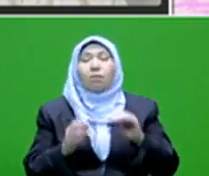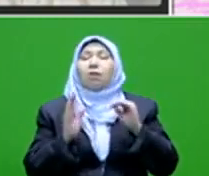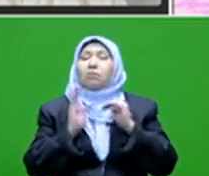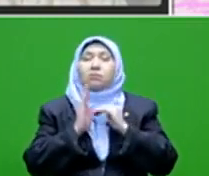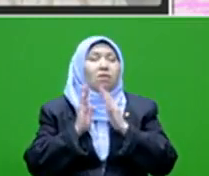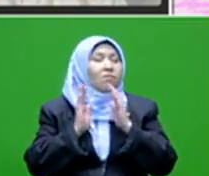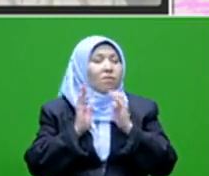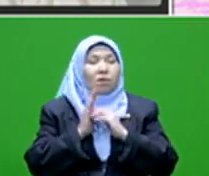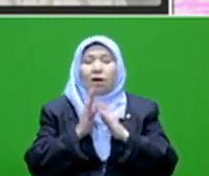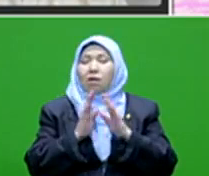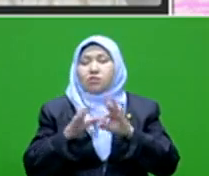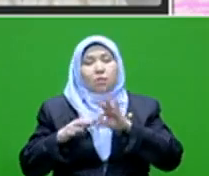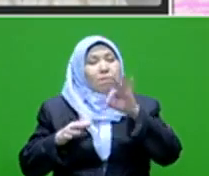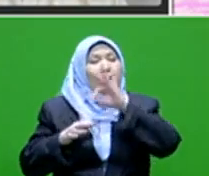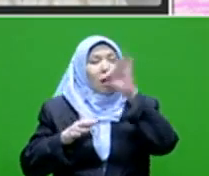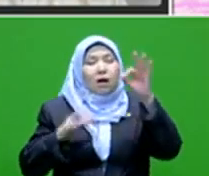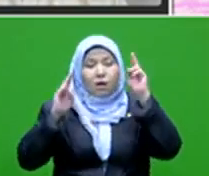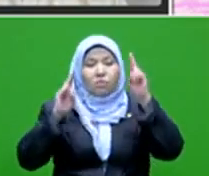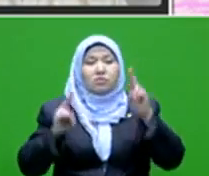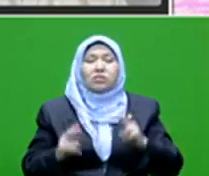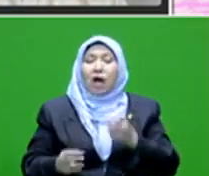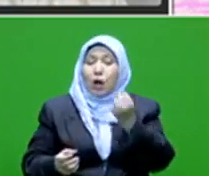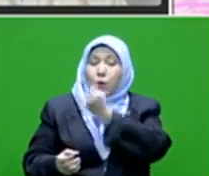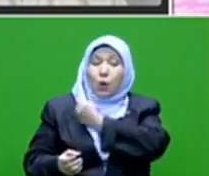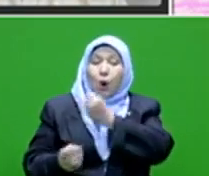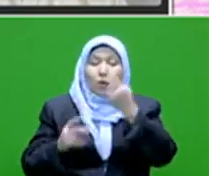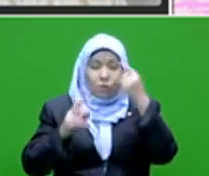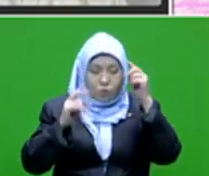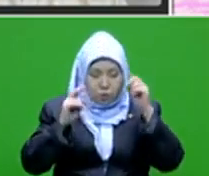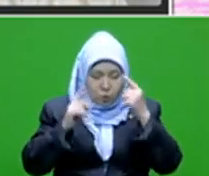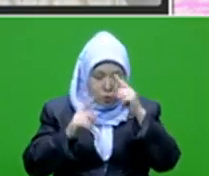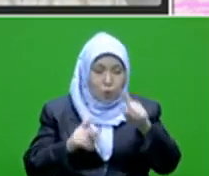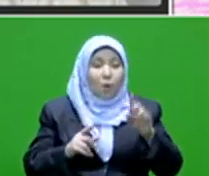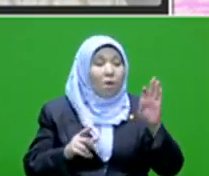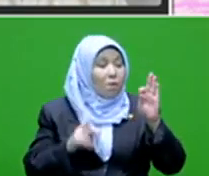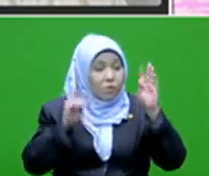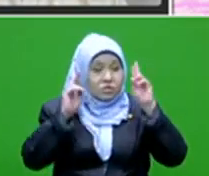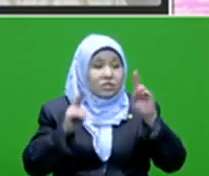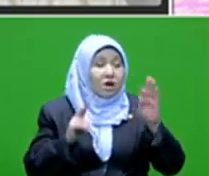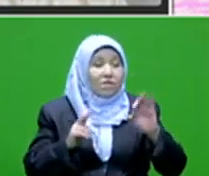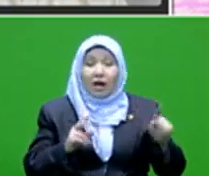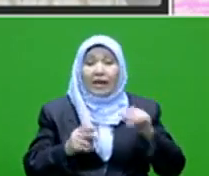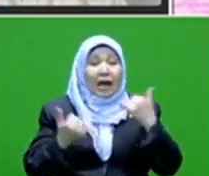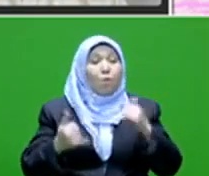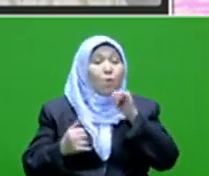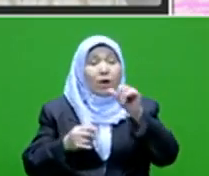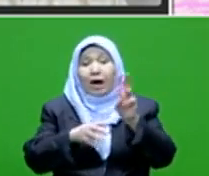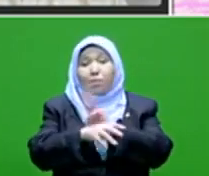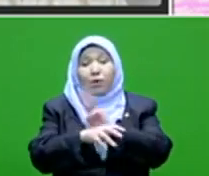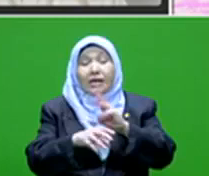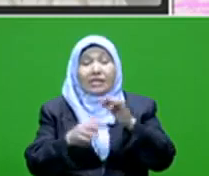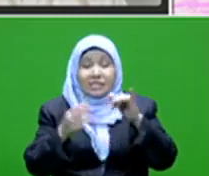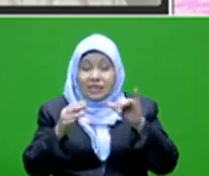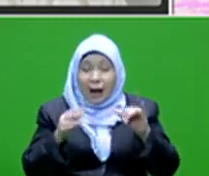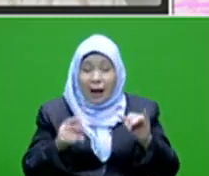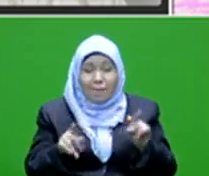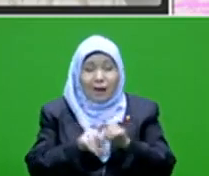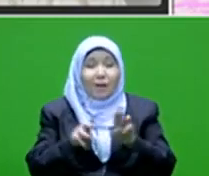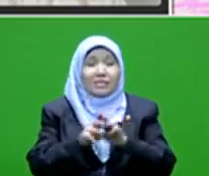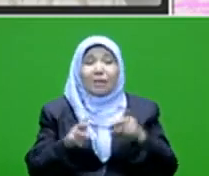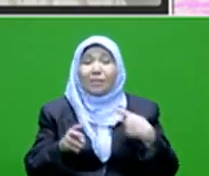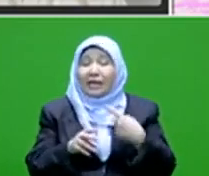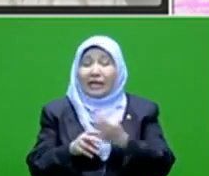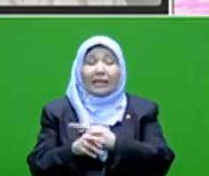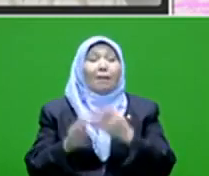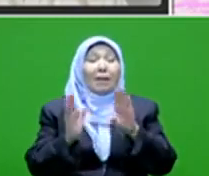Begitu bersemangat eh, Ustaz Dom, Ustaz Fas, untuk nak beri gambaran. Movie tu bukan movie lagi dah. Seolah-olah kita berada macam zaman Nabi